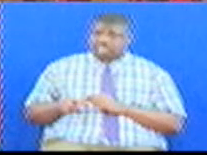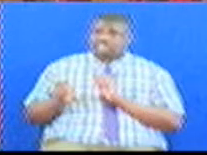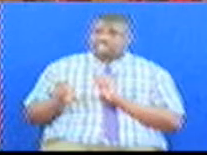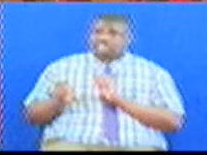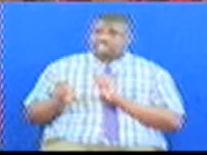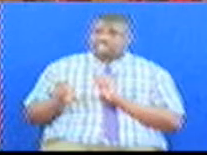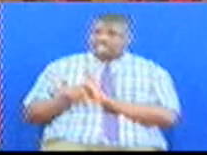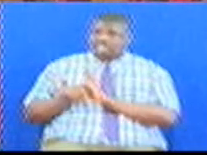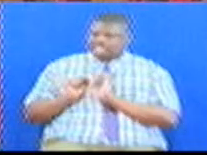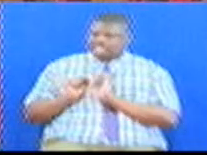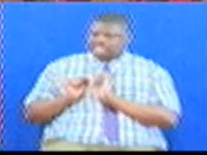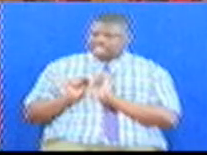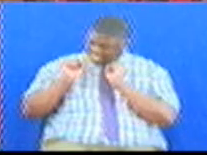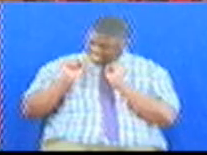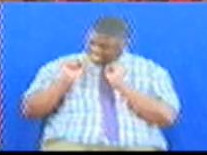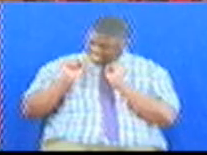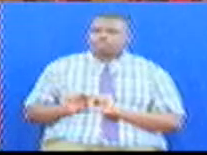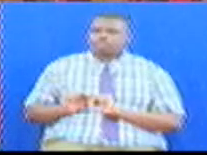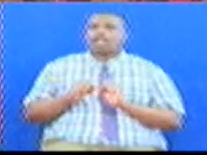kinailazimisha mahakama